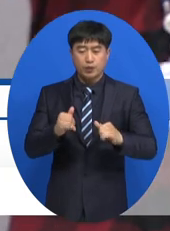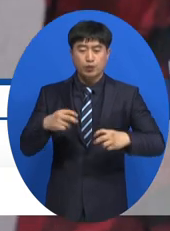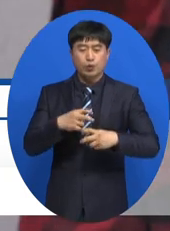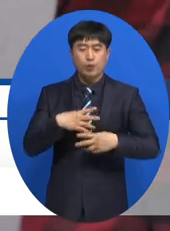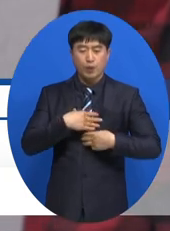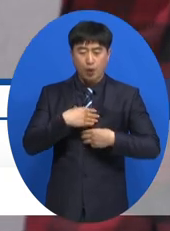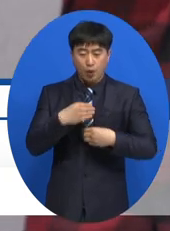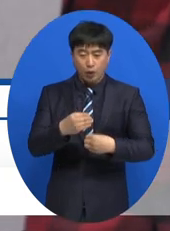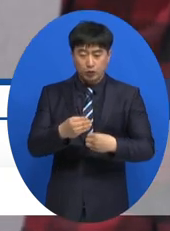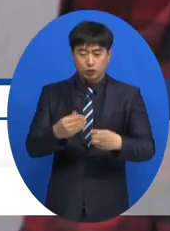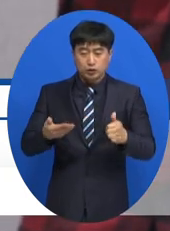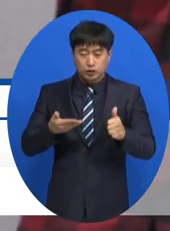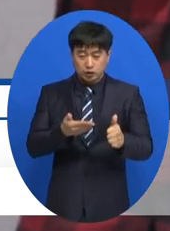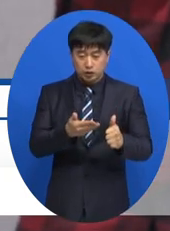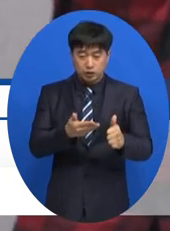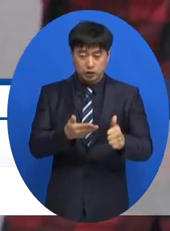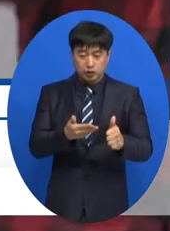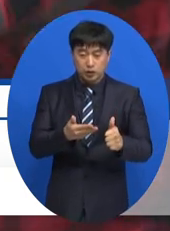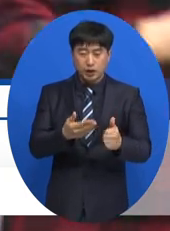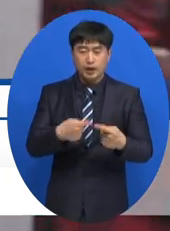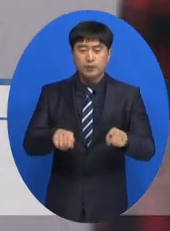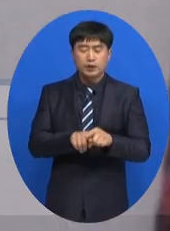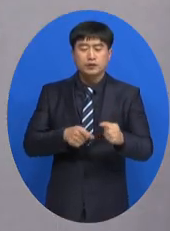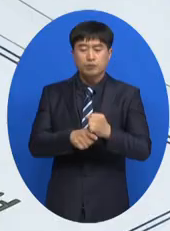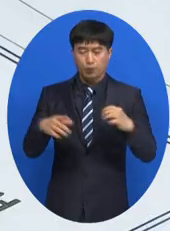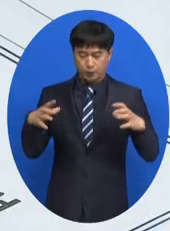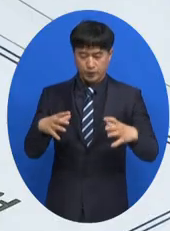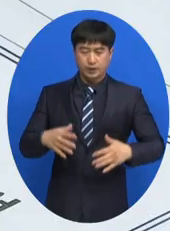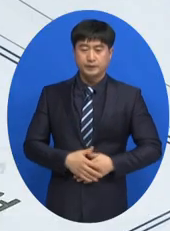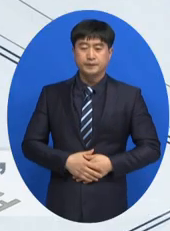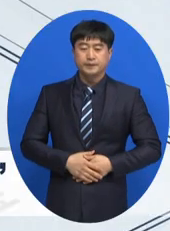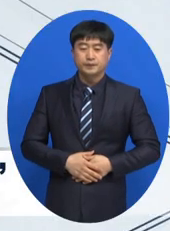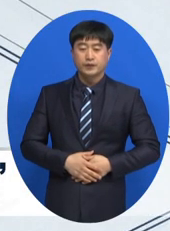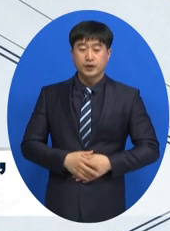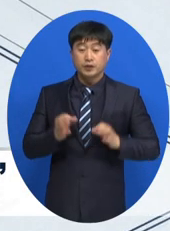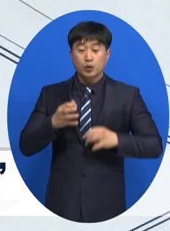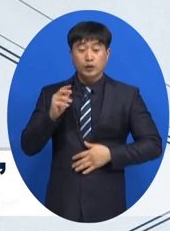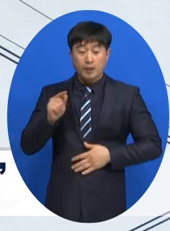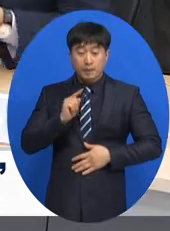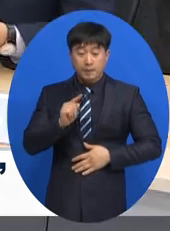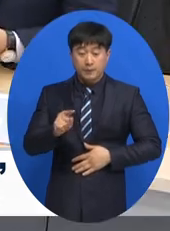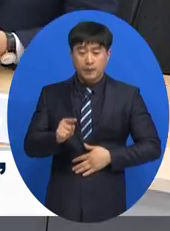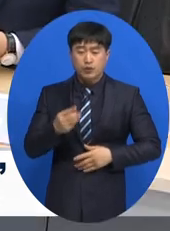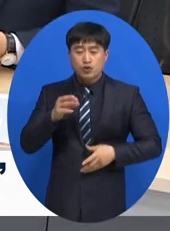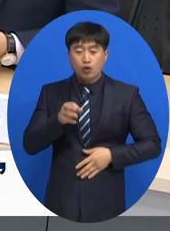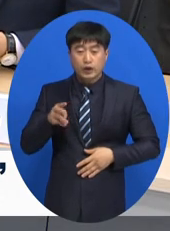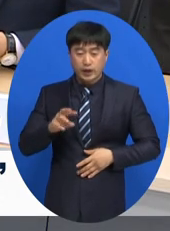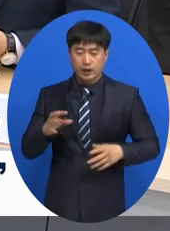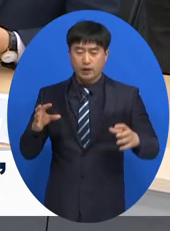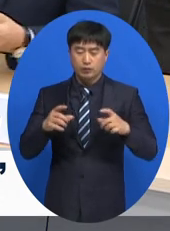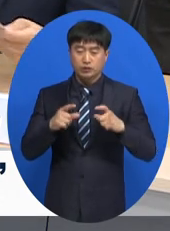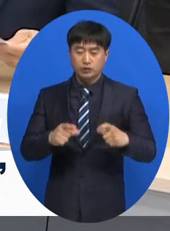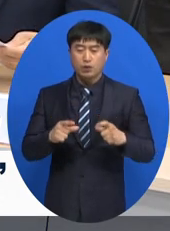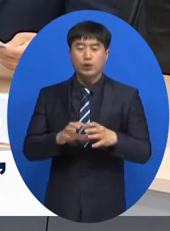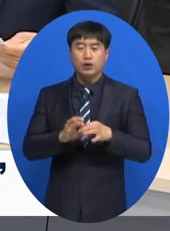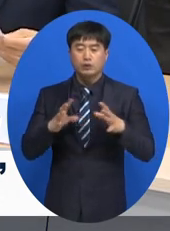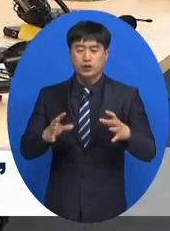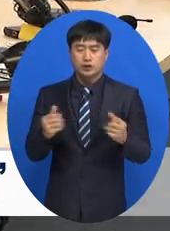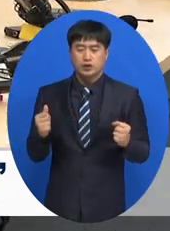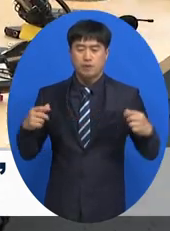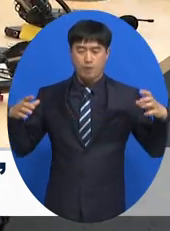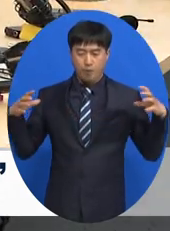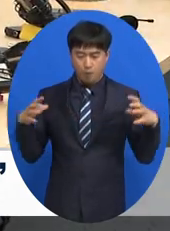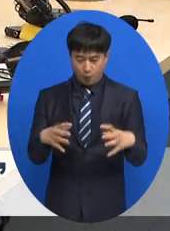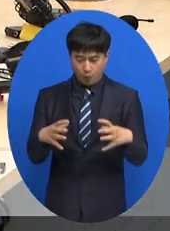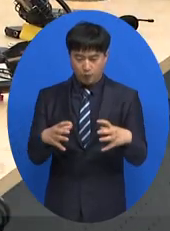편의를 도모하도록 하는데 함께 뜻을 모아서. 이어 김 지사는 여야나 지역을 뛰어넘어 힘을 모으는 데